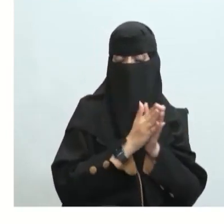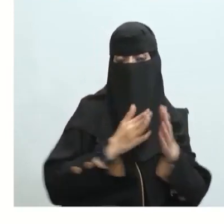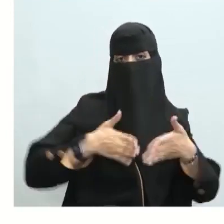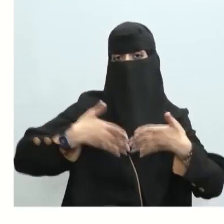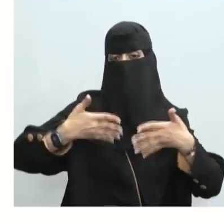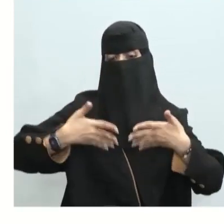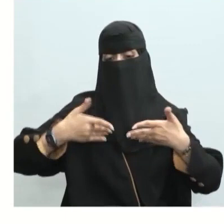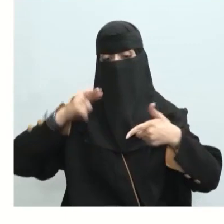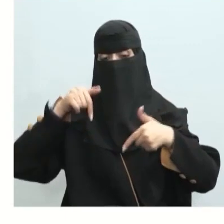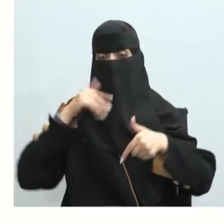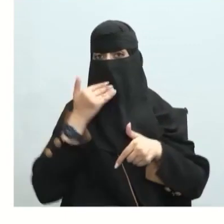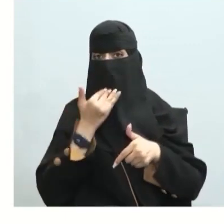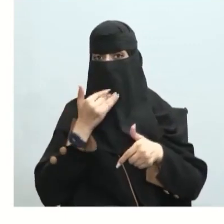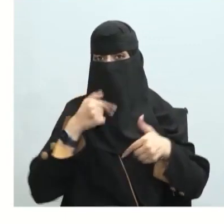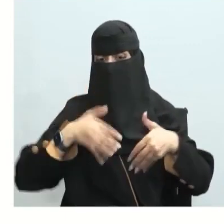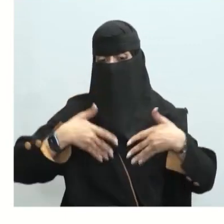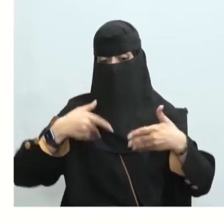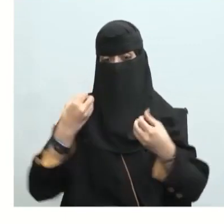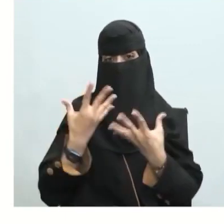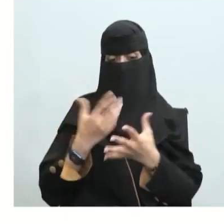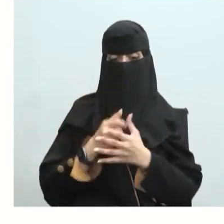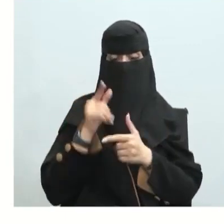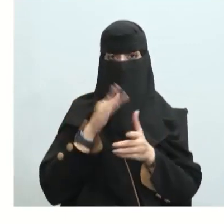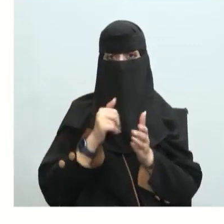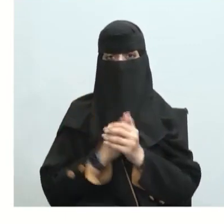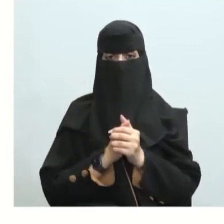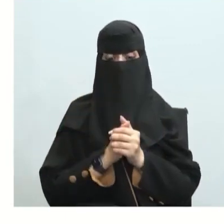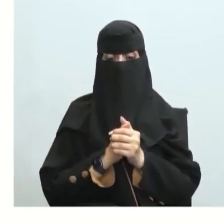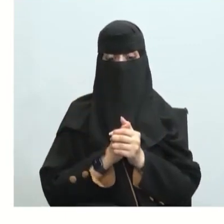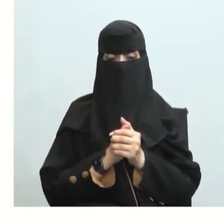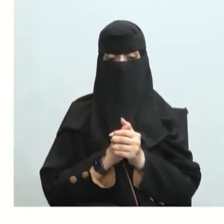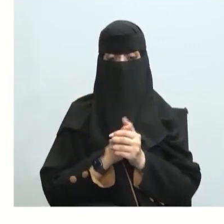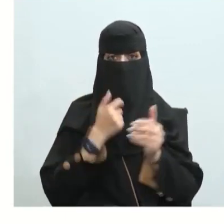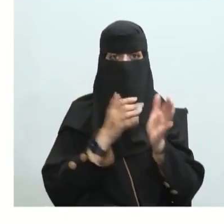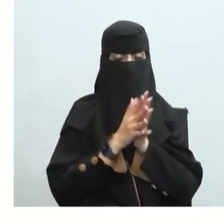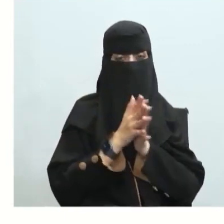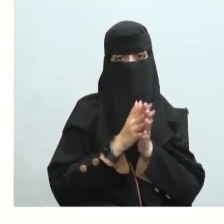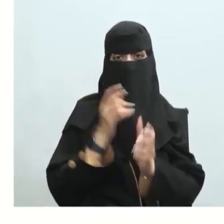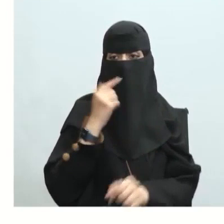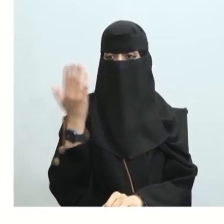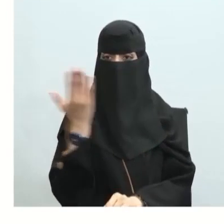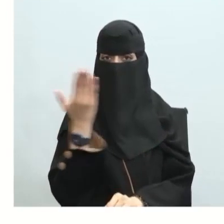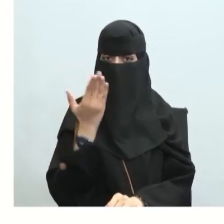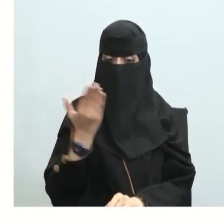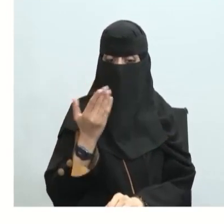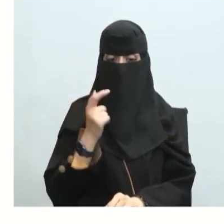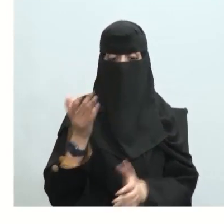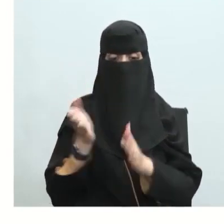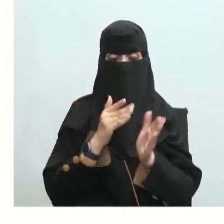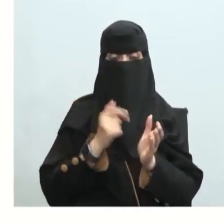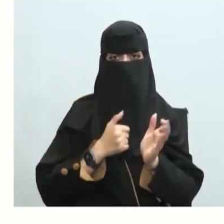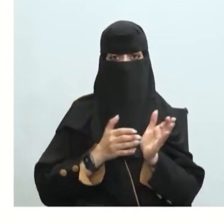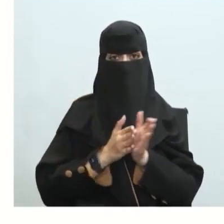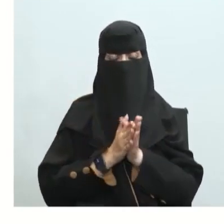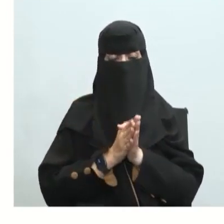المهتمون بالترفيه في النكات مثلا المهتمون بالتجاره هنا نسره الاقتصاديه وايضا بالنكات وايضا المهتمون بالشعر كذلك خدمه